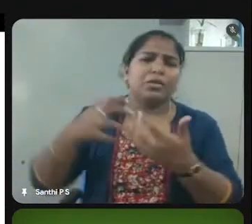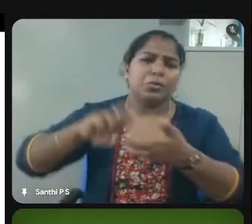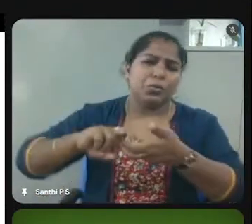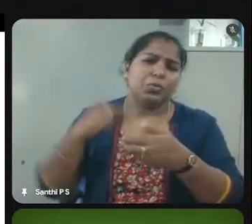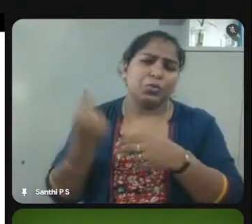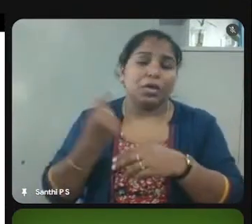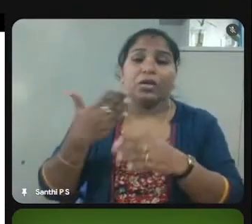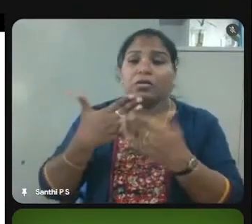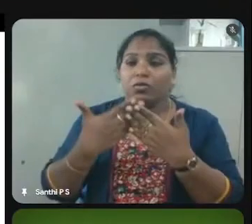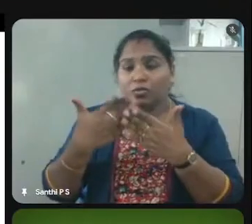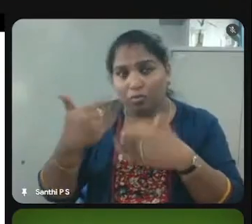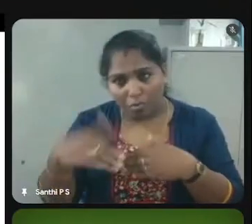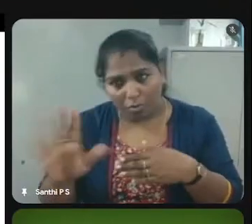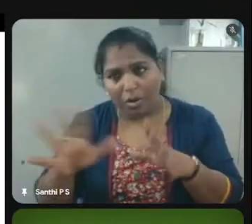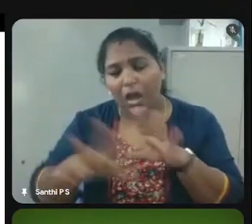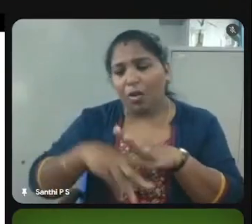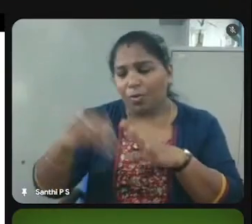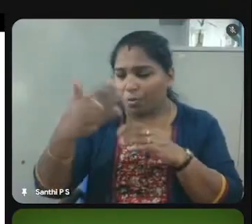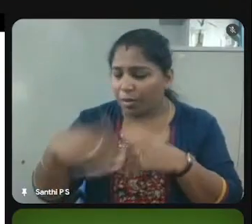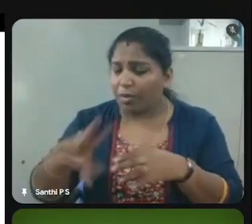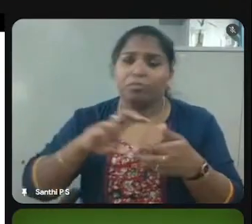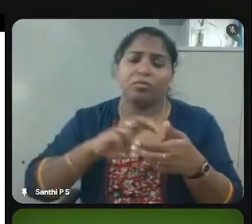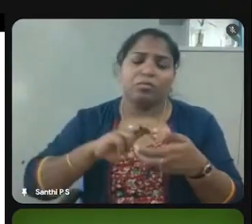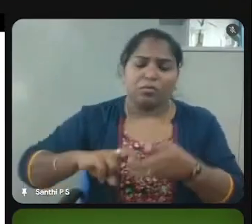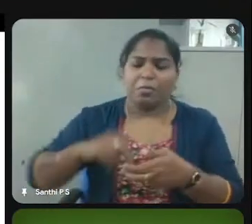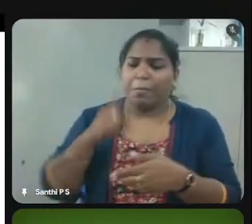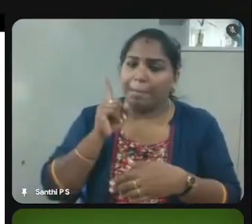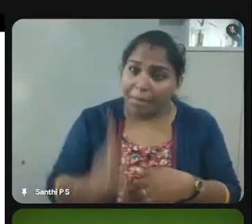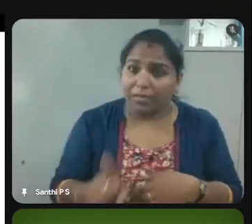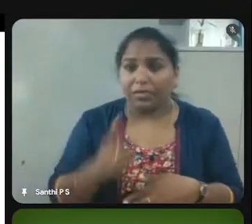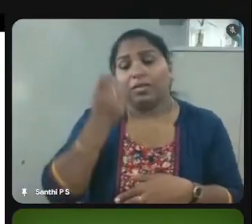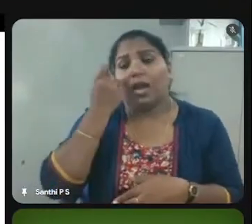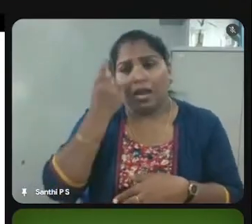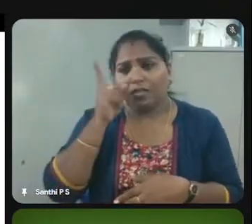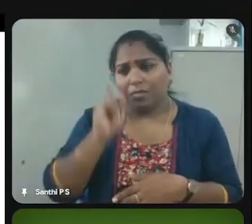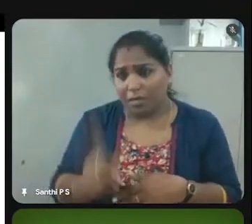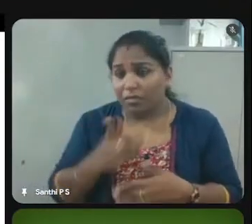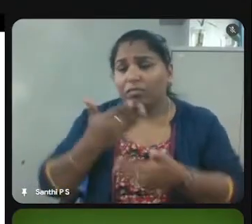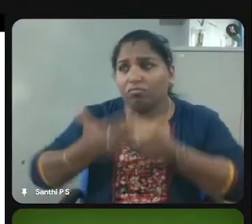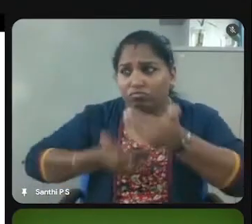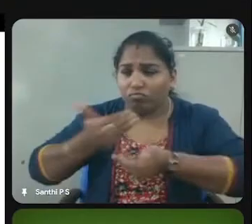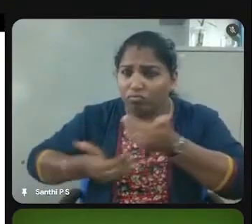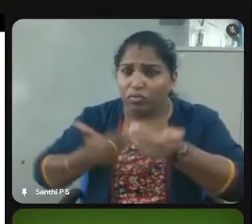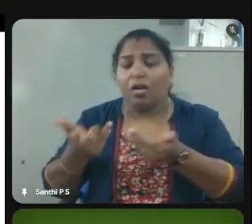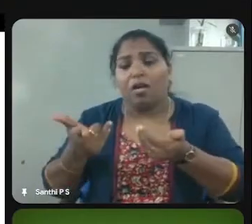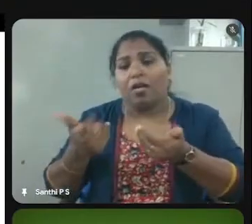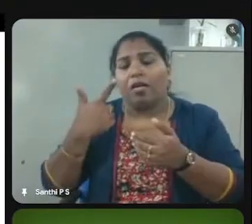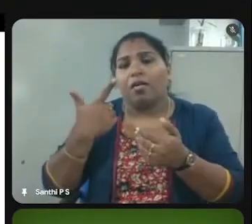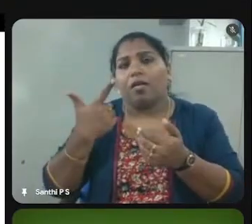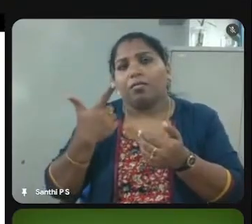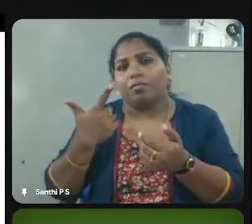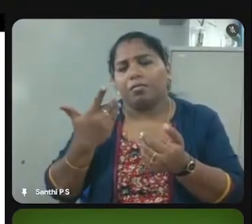സ്കൂളിൽ പോകുമ്പോ അല്ലെ പുറത്ത് പോകുമ്പോ ചില കാര്യങ്ങൾ നമ്മൾ നിർബന്ധമായും ധരിച്ചേ പറ്റൂ എന്നുള്ളത്. അപ്പൊ അതൊരു കൺസിസ്റ്റൻസി പോയി കഴിയുമ്പം